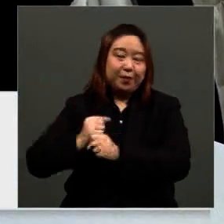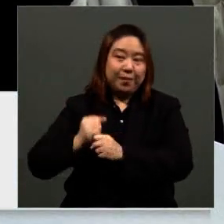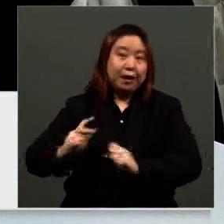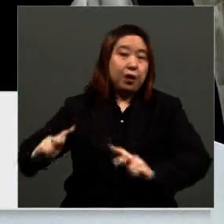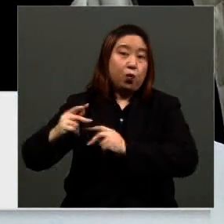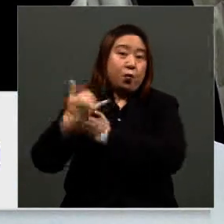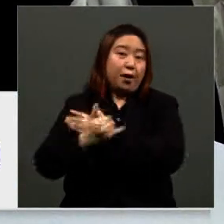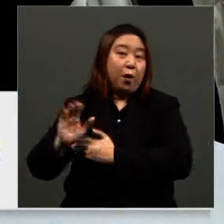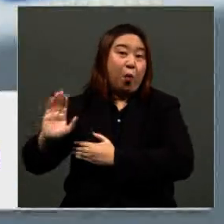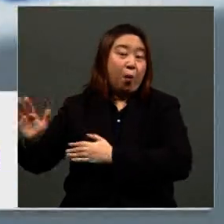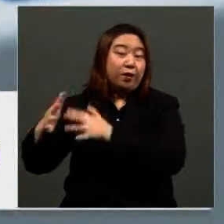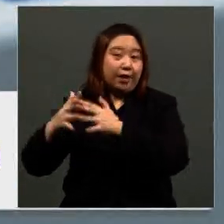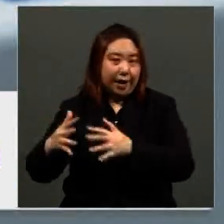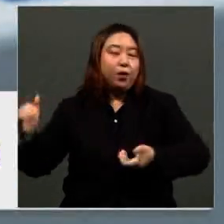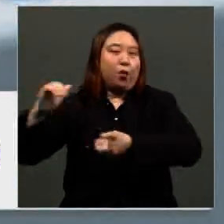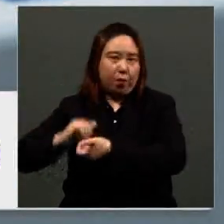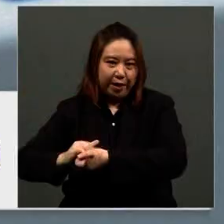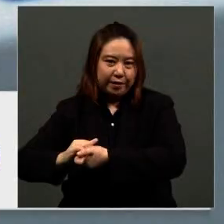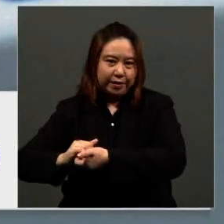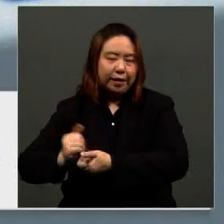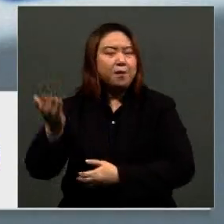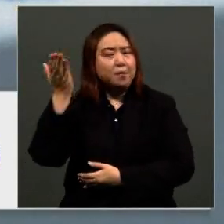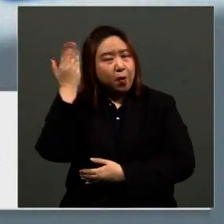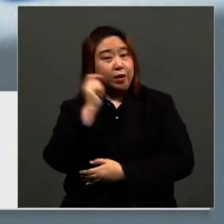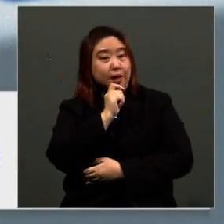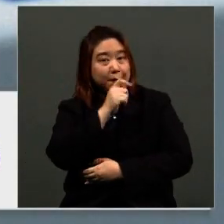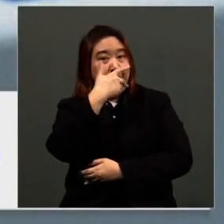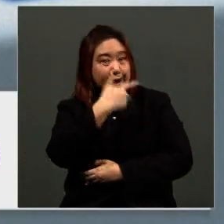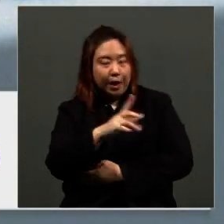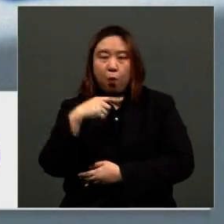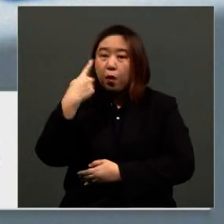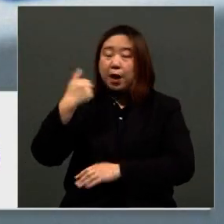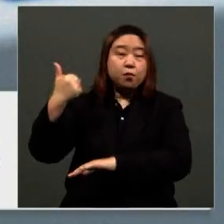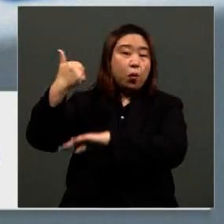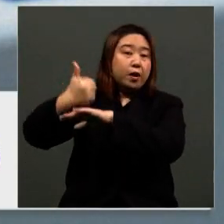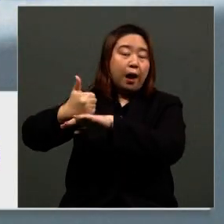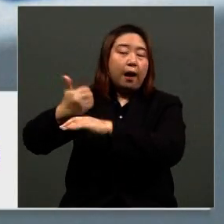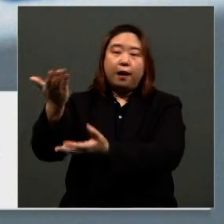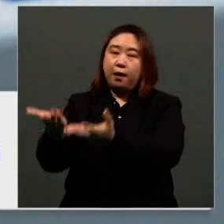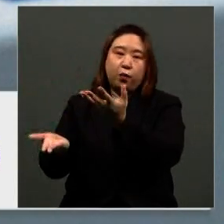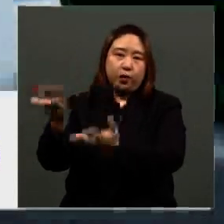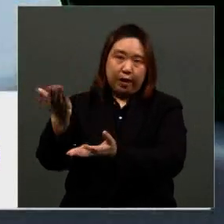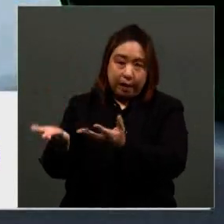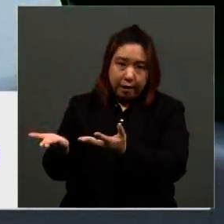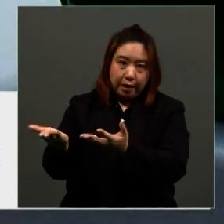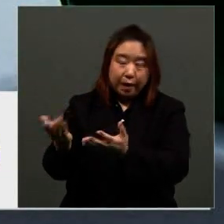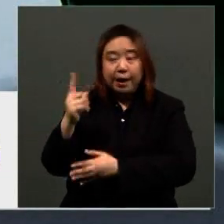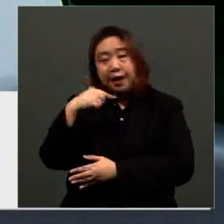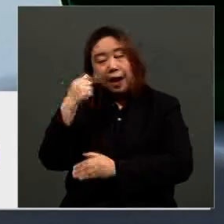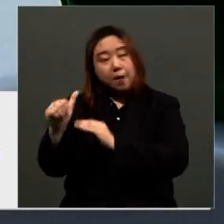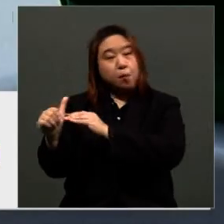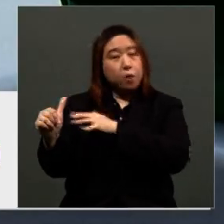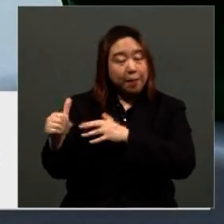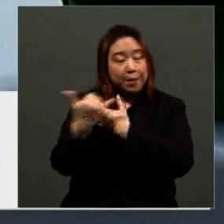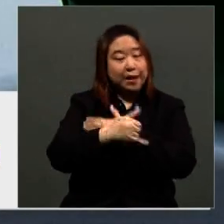ของสหรัฐและอย่างที่ตนได้เคยให้สัมภาษณ์ไม่ว่าใครจะเข้ามาเป็นประธานาธิบดีของสหรัฐรวมถึงไม่ว่าใครจะเป็นผู้นำของ